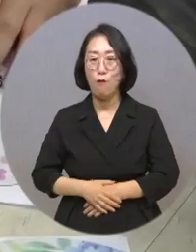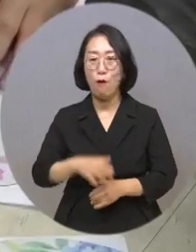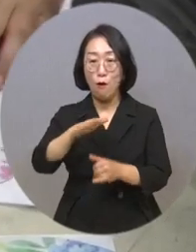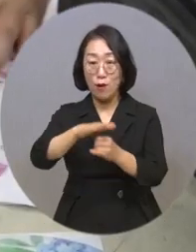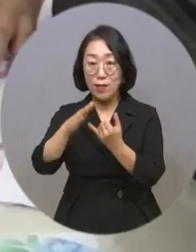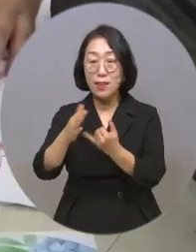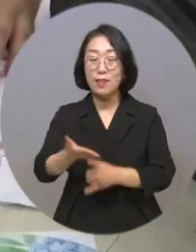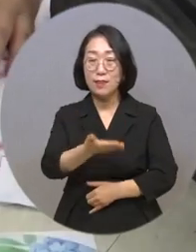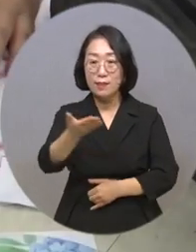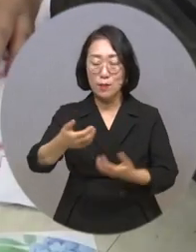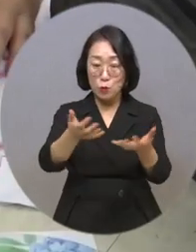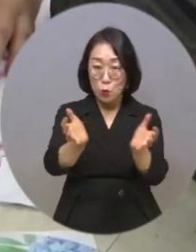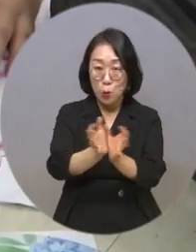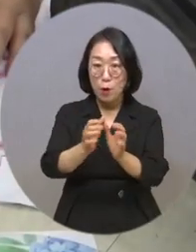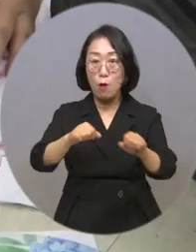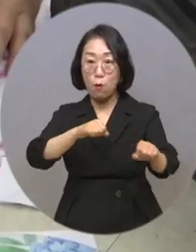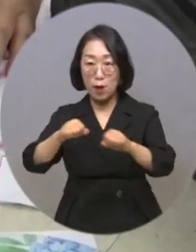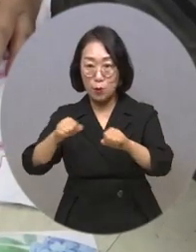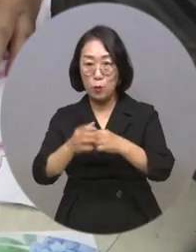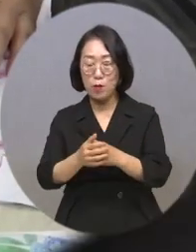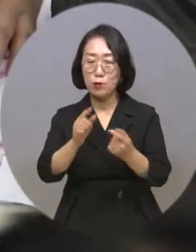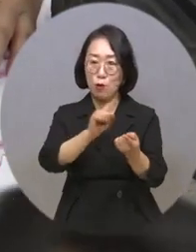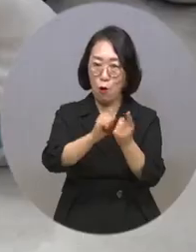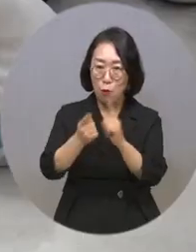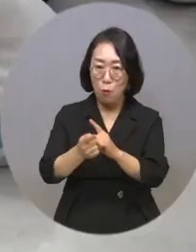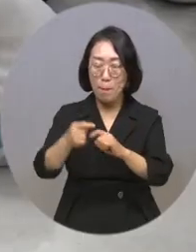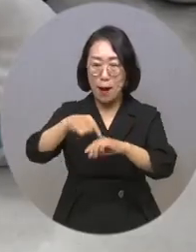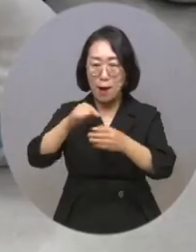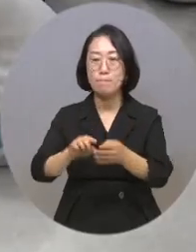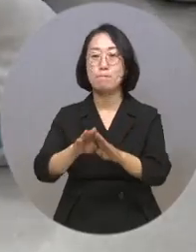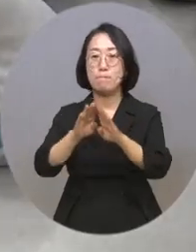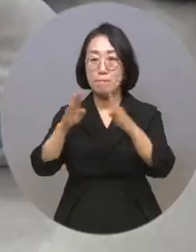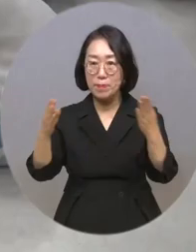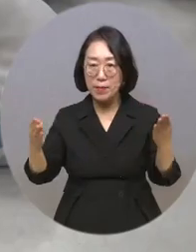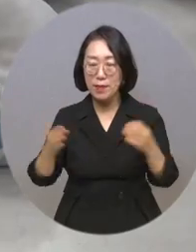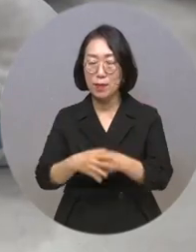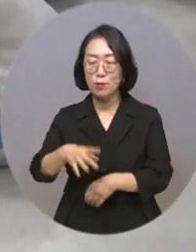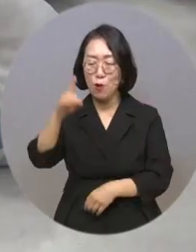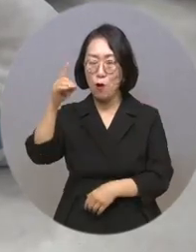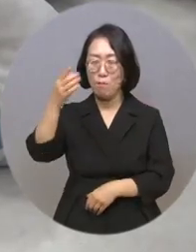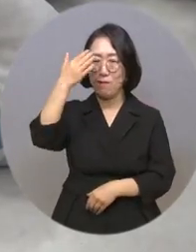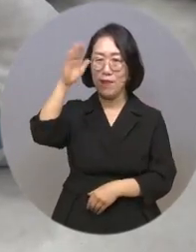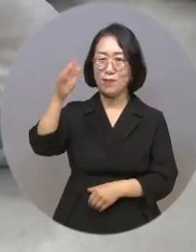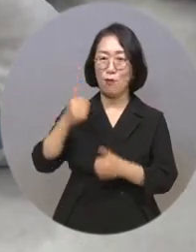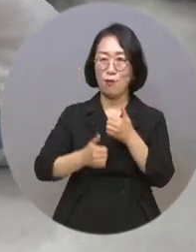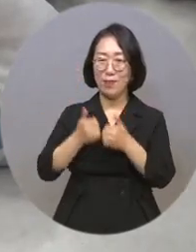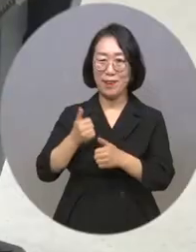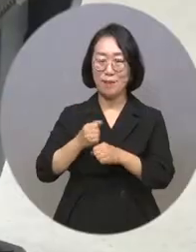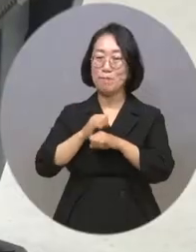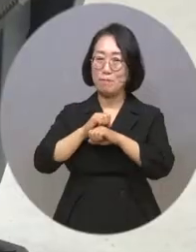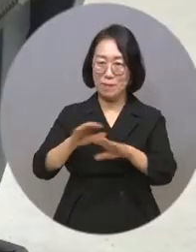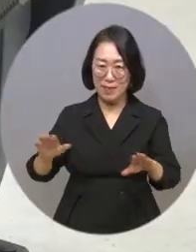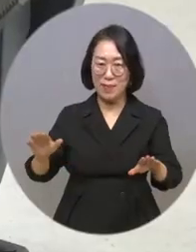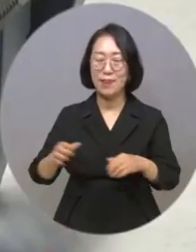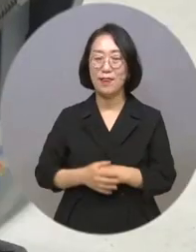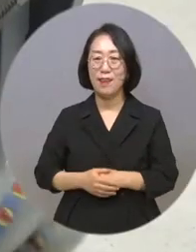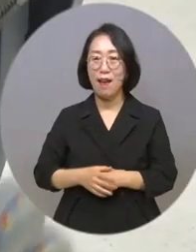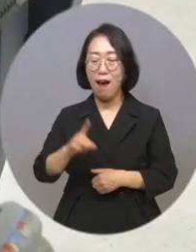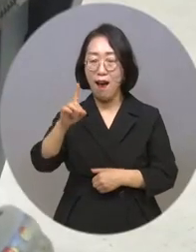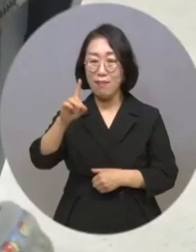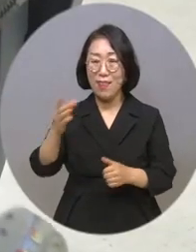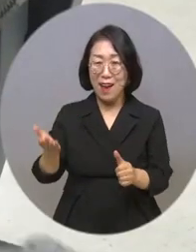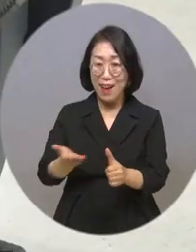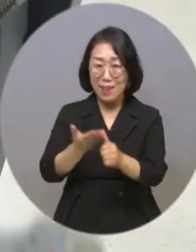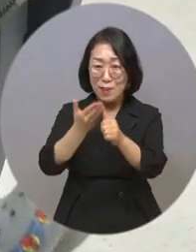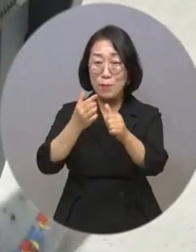어린이들은 조별활동을 통해 서로에게 마음을 열며 첫 만남의 어색함을 지웠습니다. 한 아이를